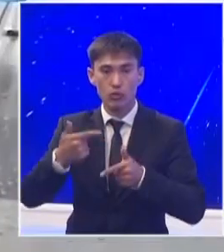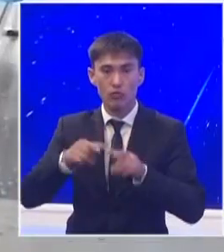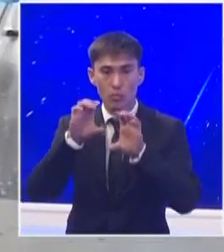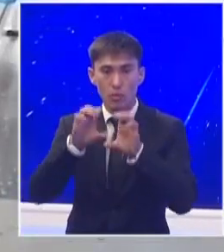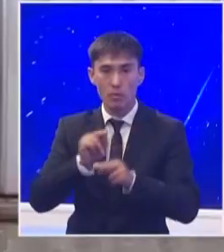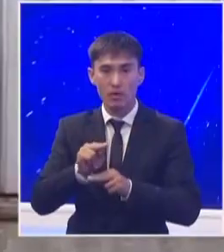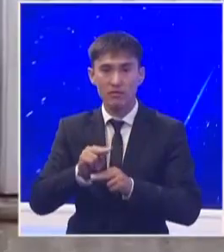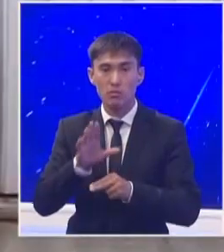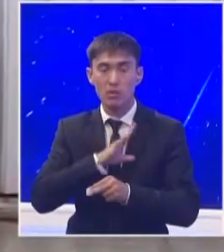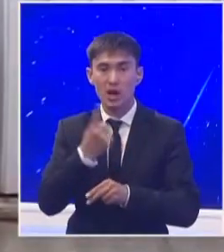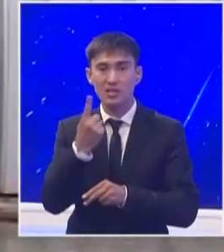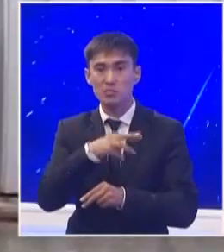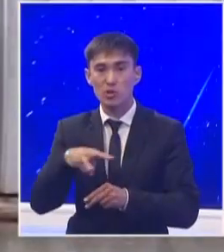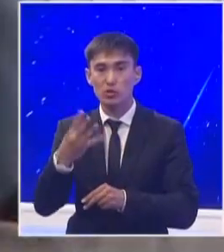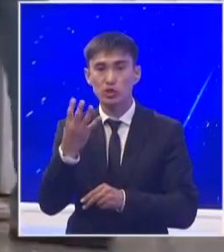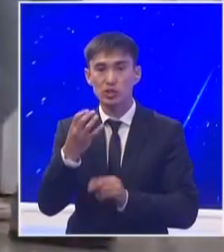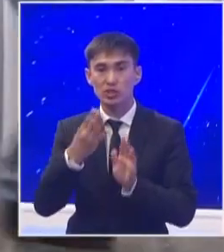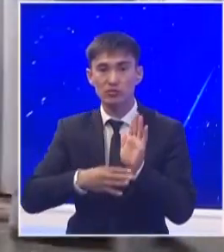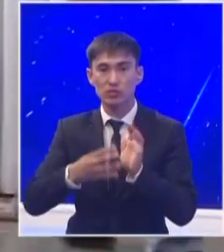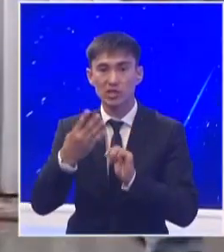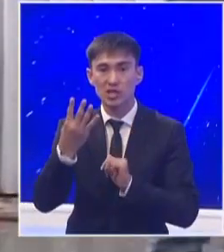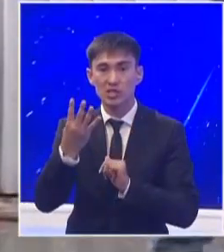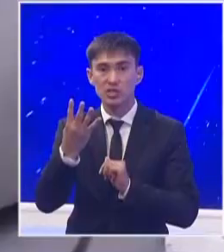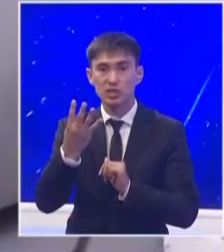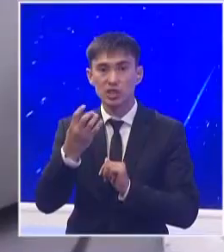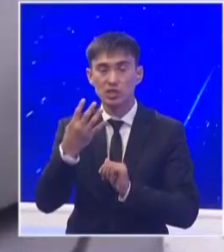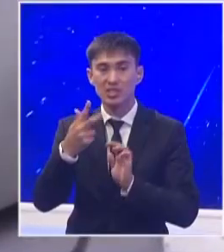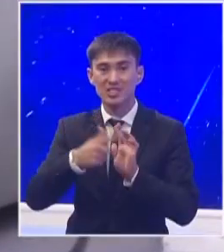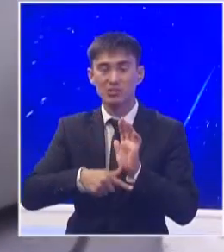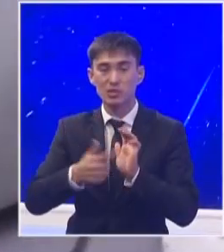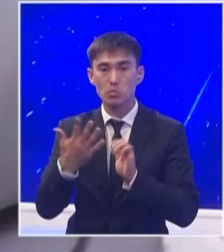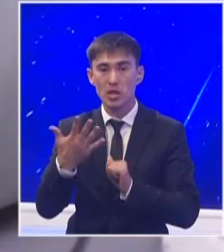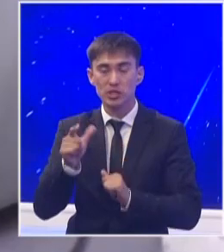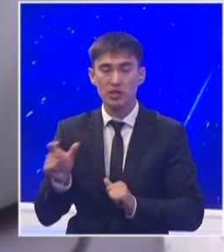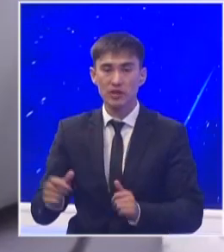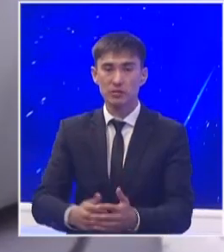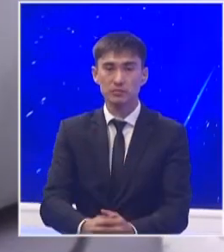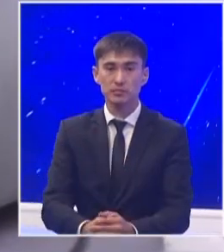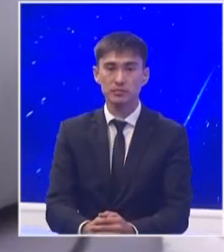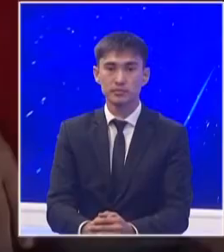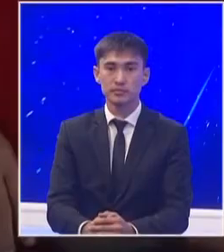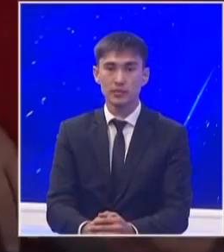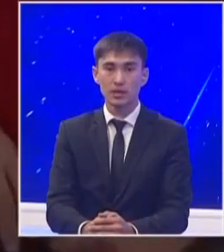конституционных поправок, составило 1 490 475 человек.